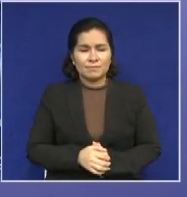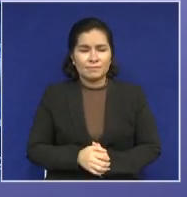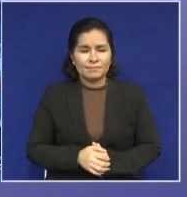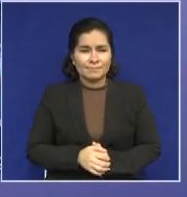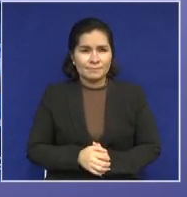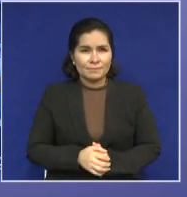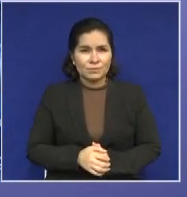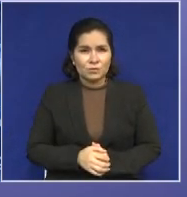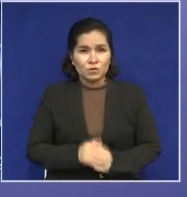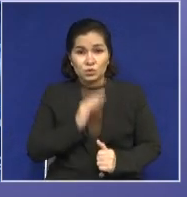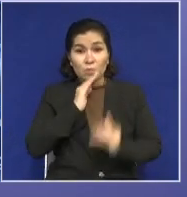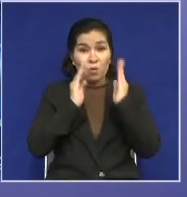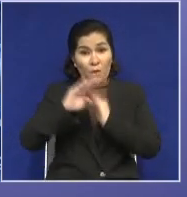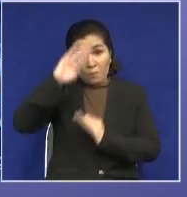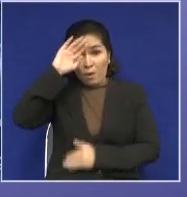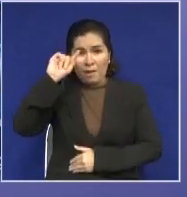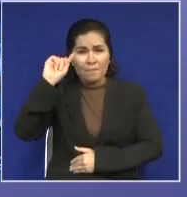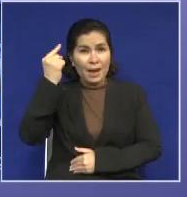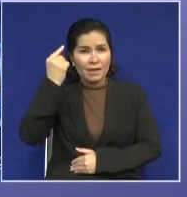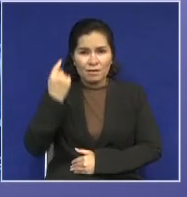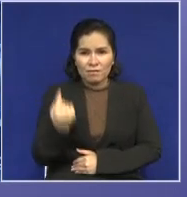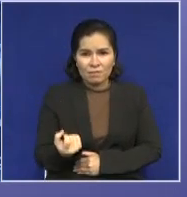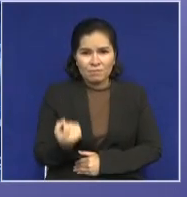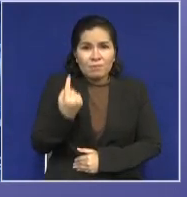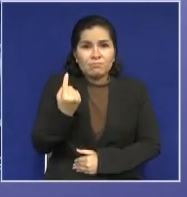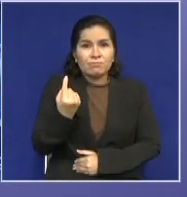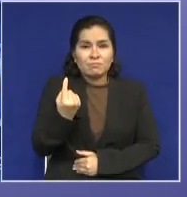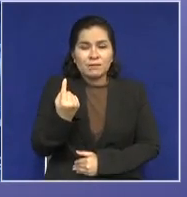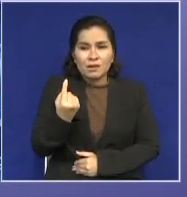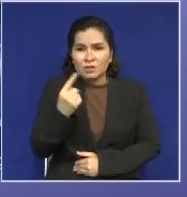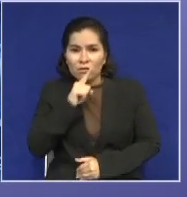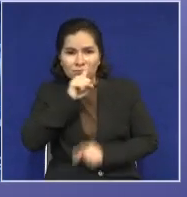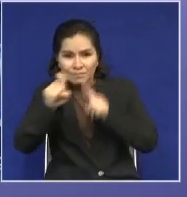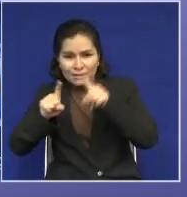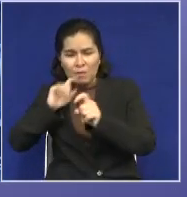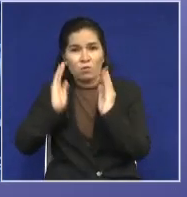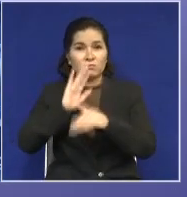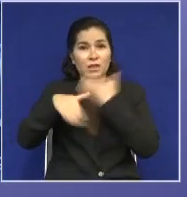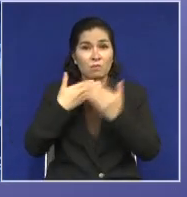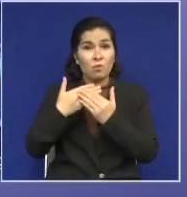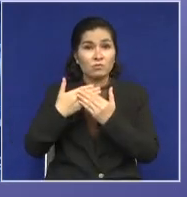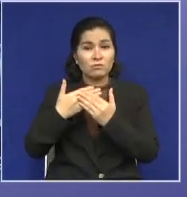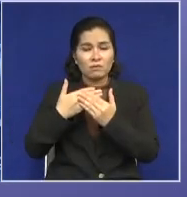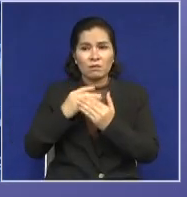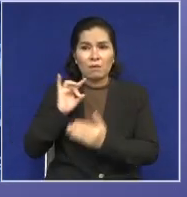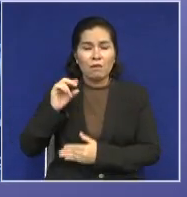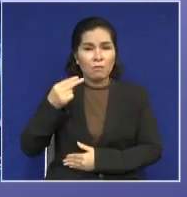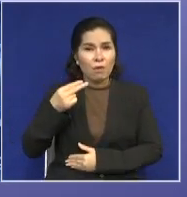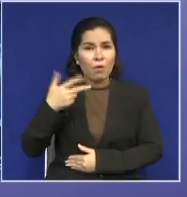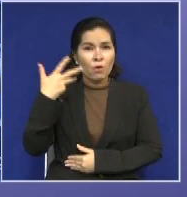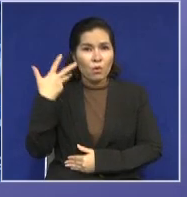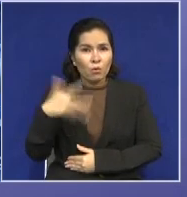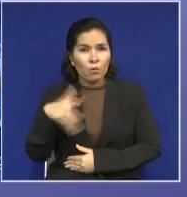มติว่ามีจำนวนผู้ติดเชื้อรายใหม่เกิดขึ้นมาจริงๆแล้วเราต้องมีการสอบสวนโรคนั่นหมายความว่าเราจะต้องสอบสวนโรคกับค